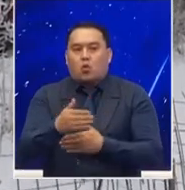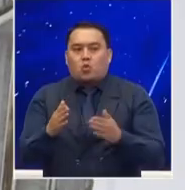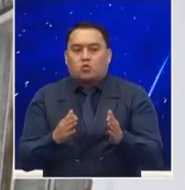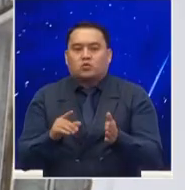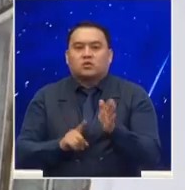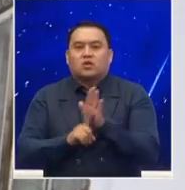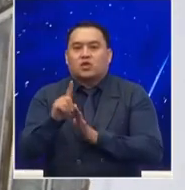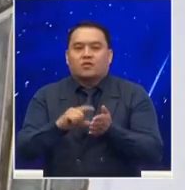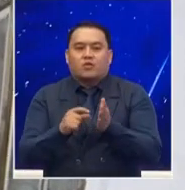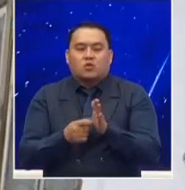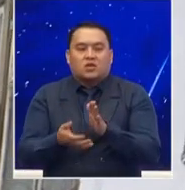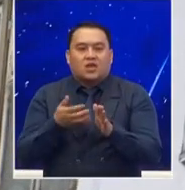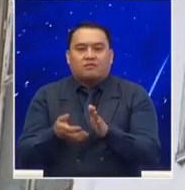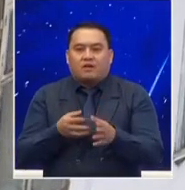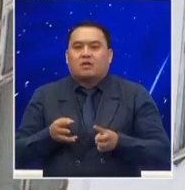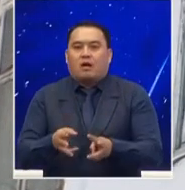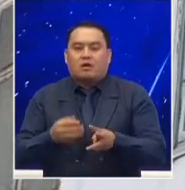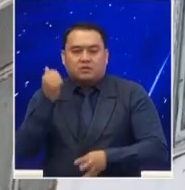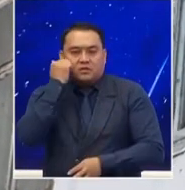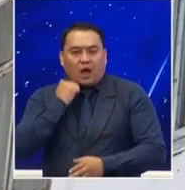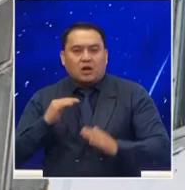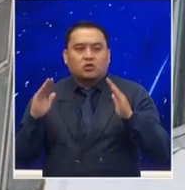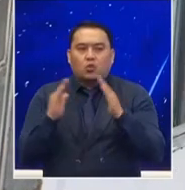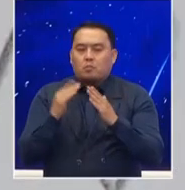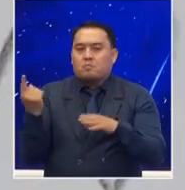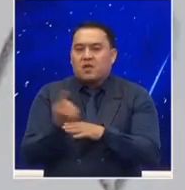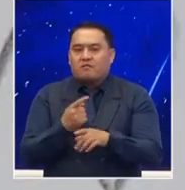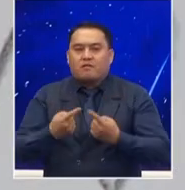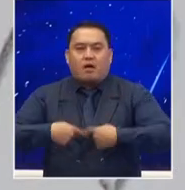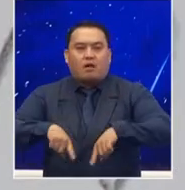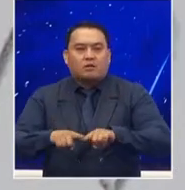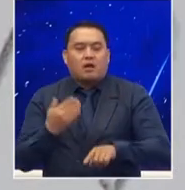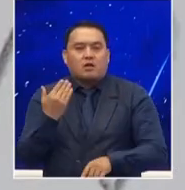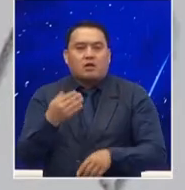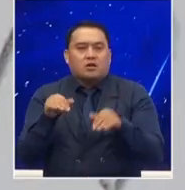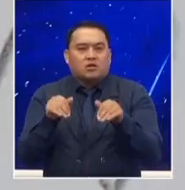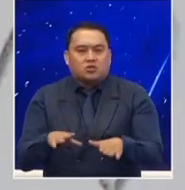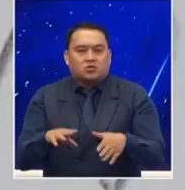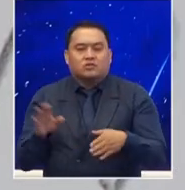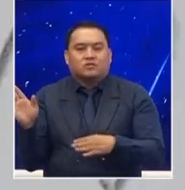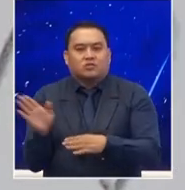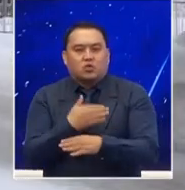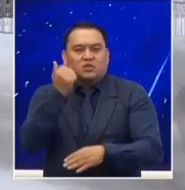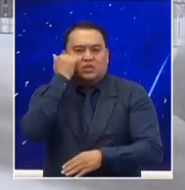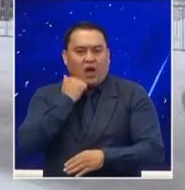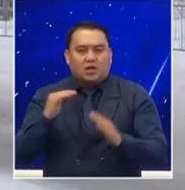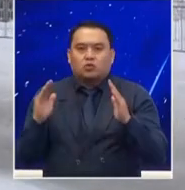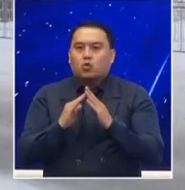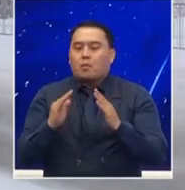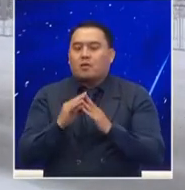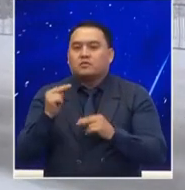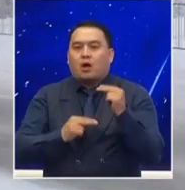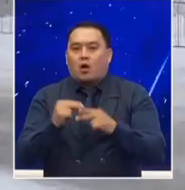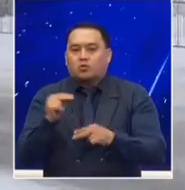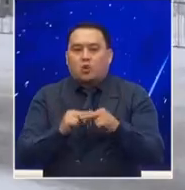школы. А проблему нехватки отопления и аварийного жилья в первом отделении подхоза решат за счет сноса самых старых домов и